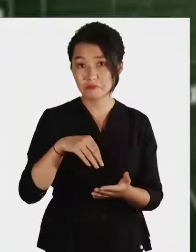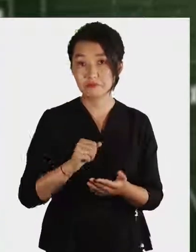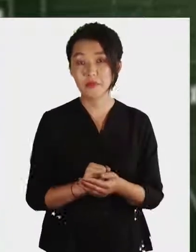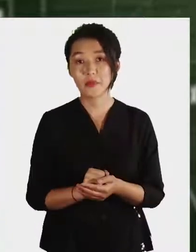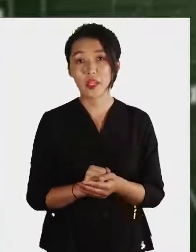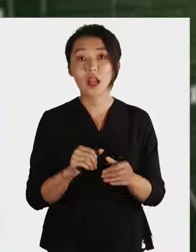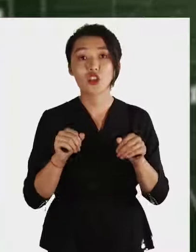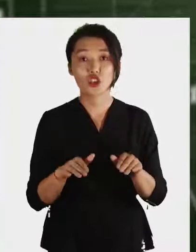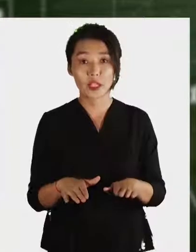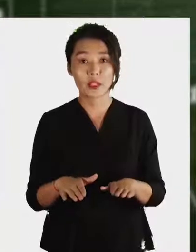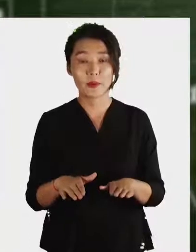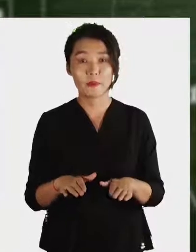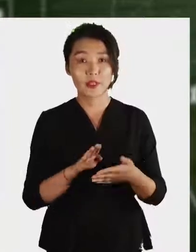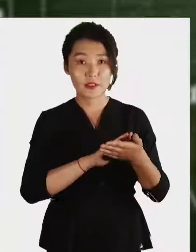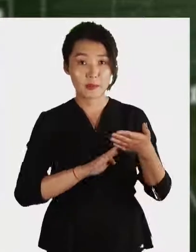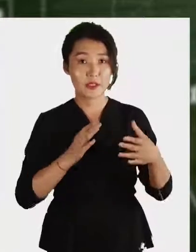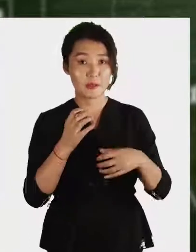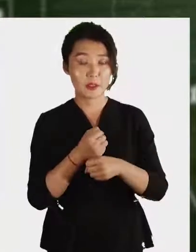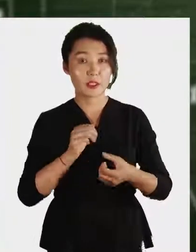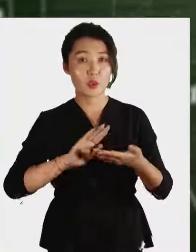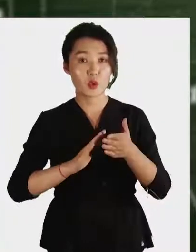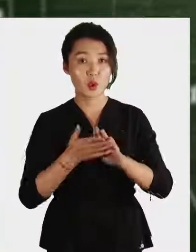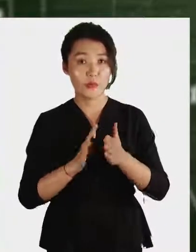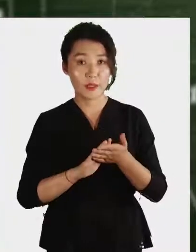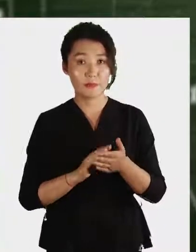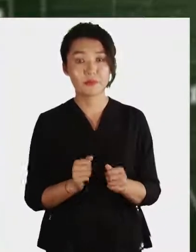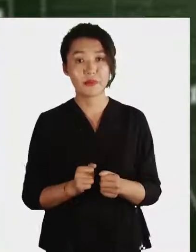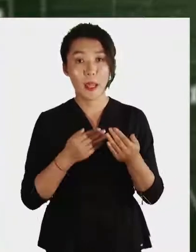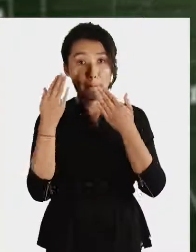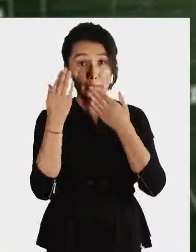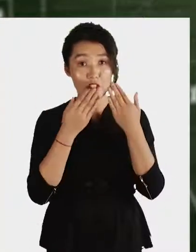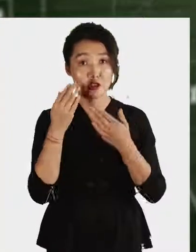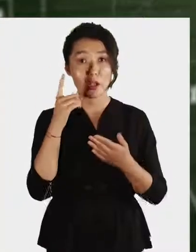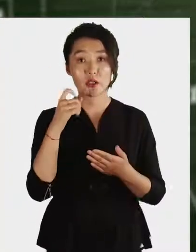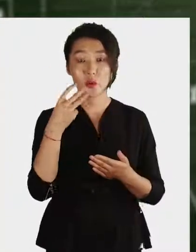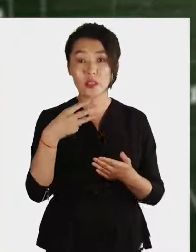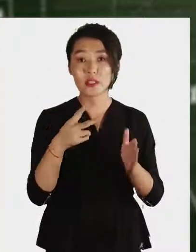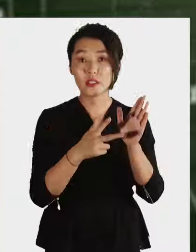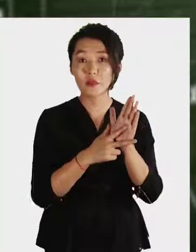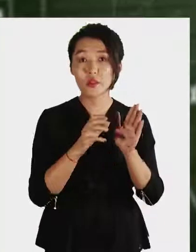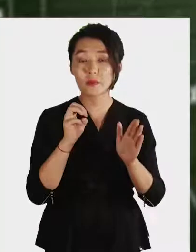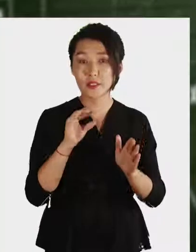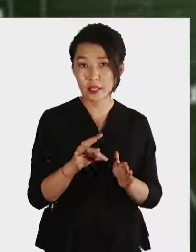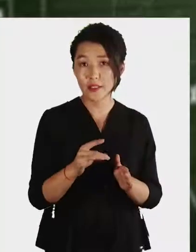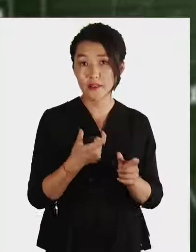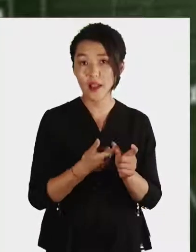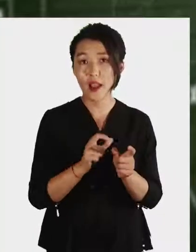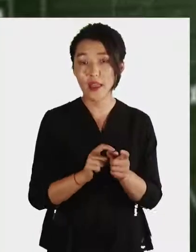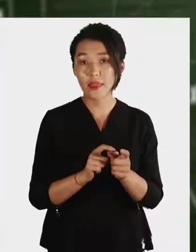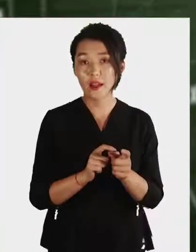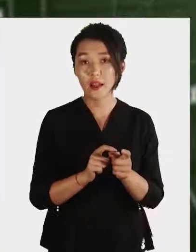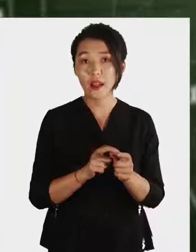Решение. Записываем краткое условие. Прочитал 138 страниц. Это